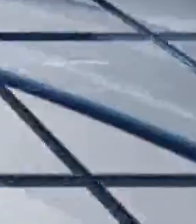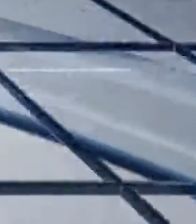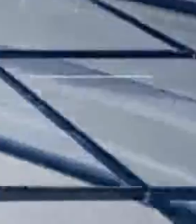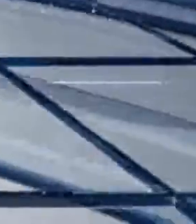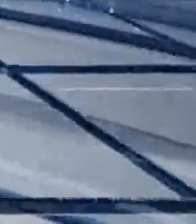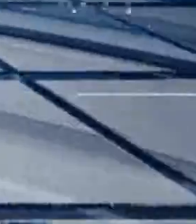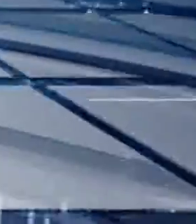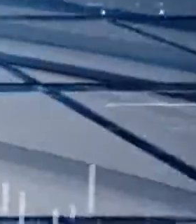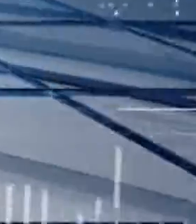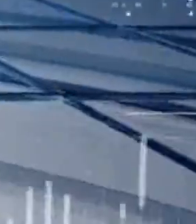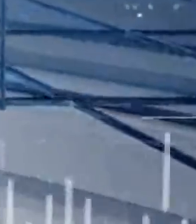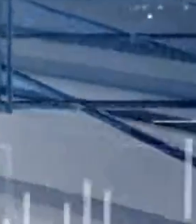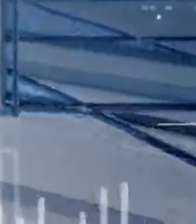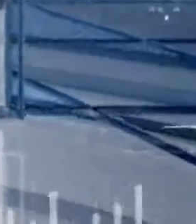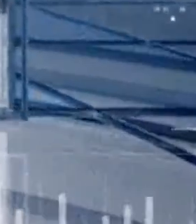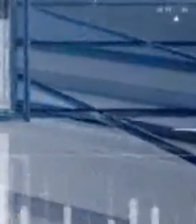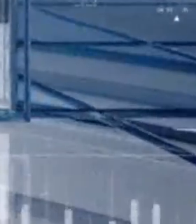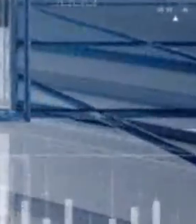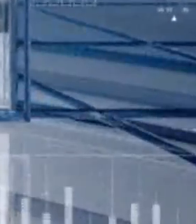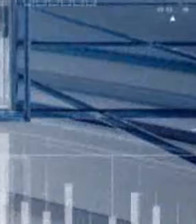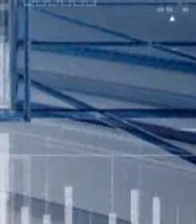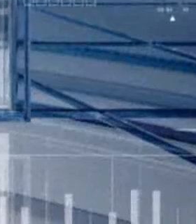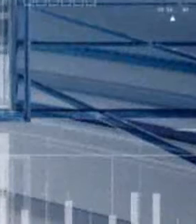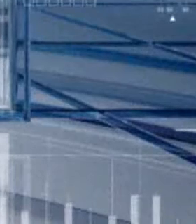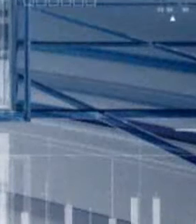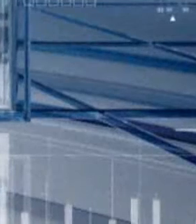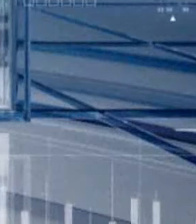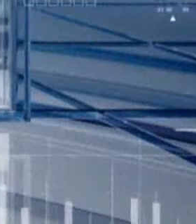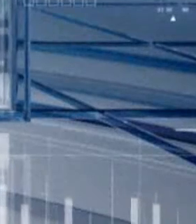2 2